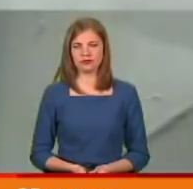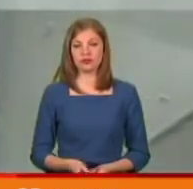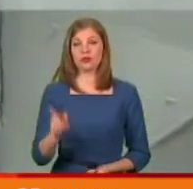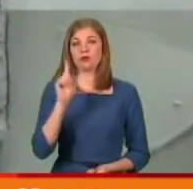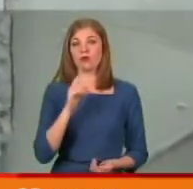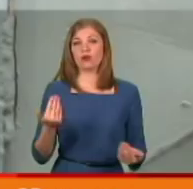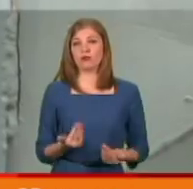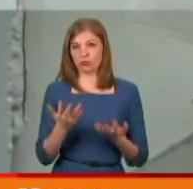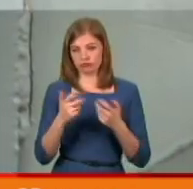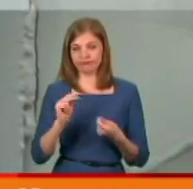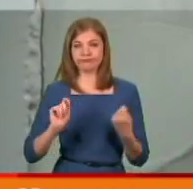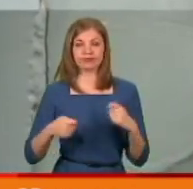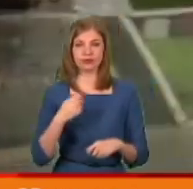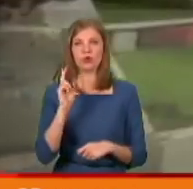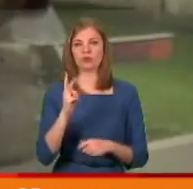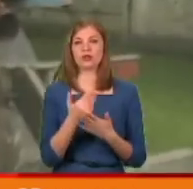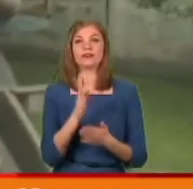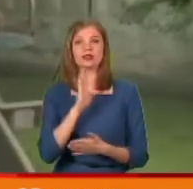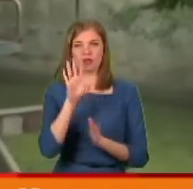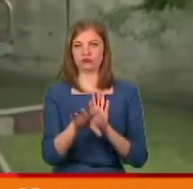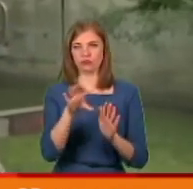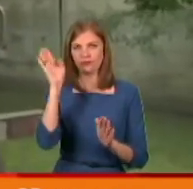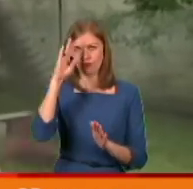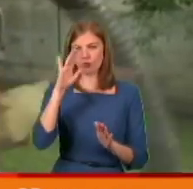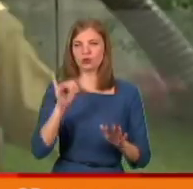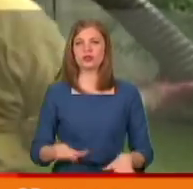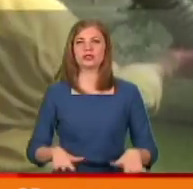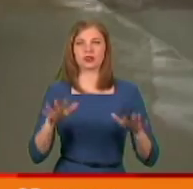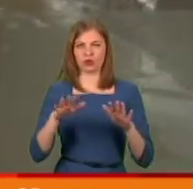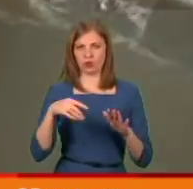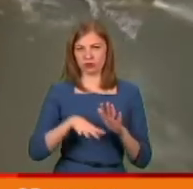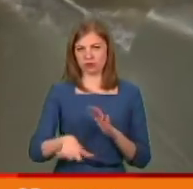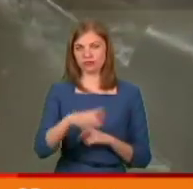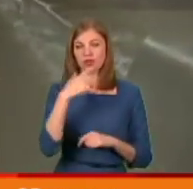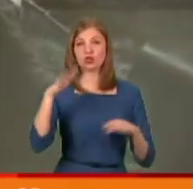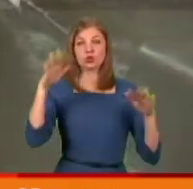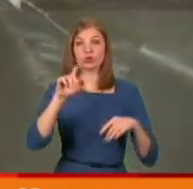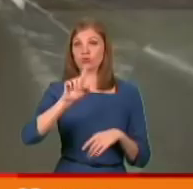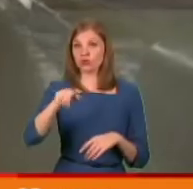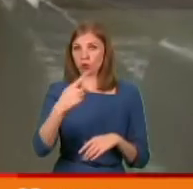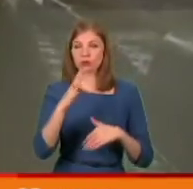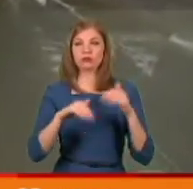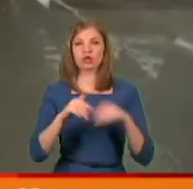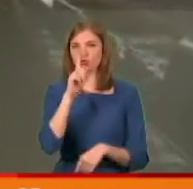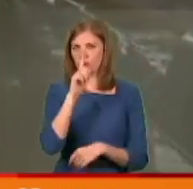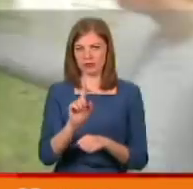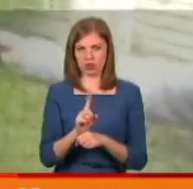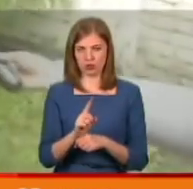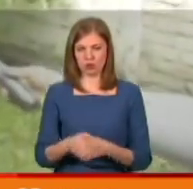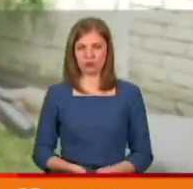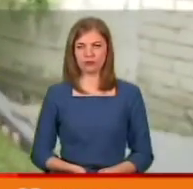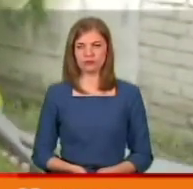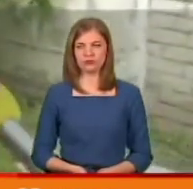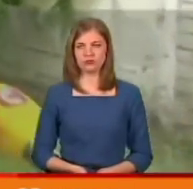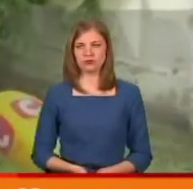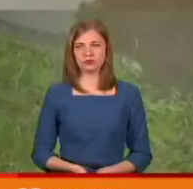Поки мешканці рахують збитки, комунальники від ранку випомповують воду із затоплених стоків. Кажуть, дощу за годину влило майже місячну норму.